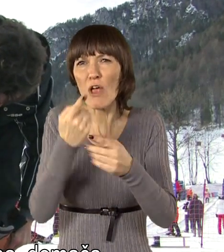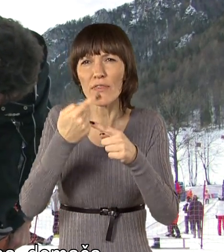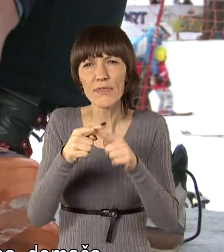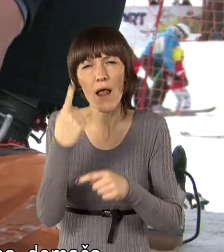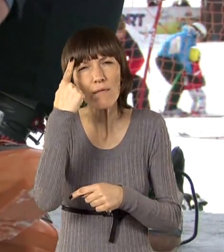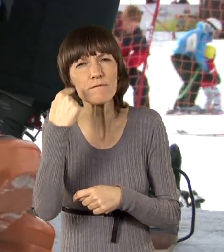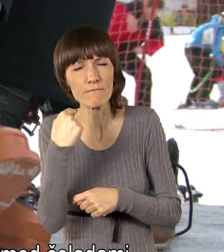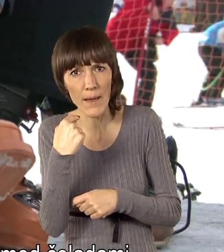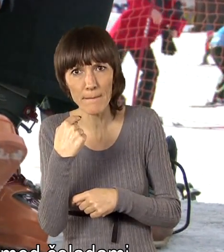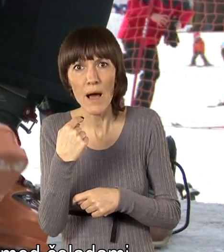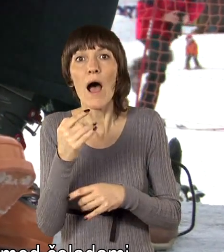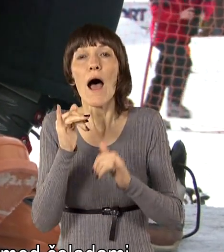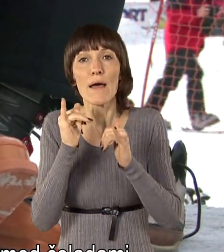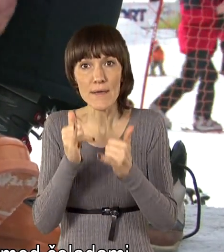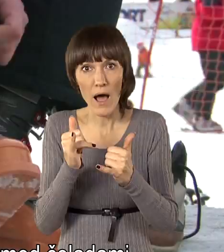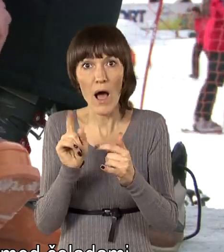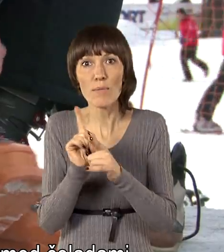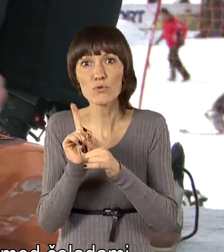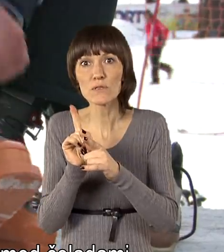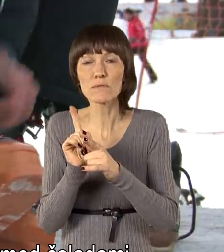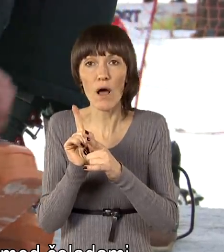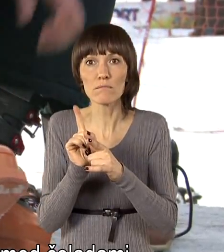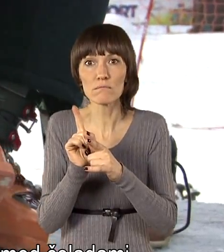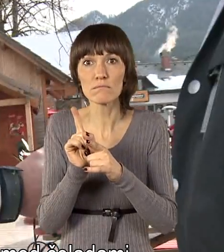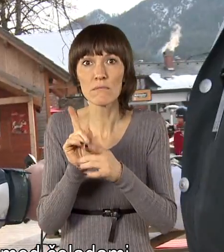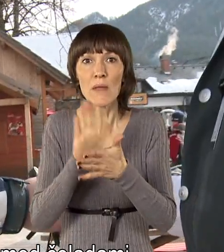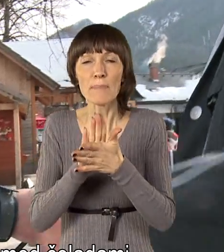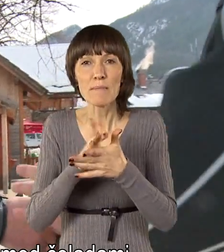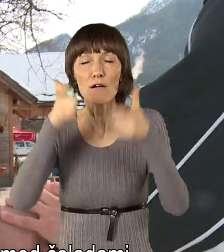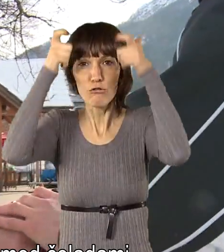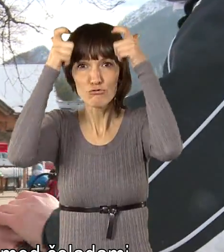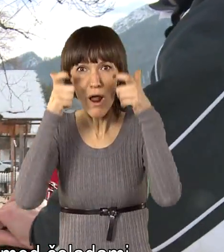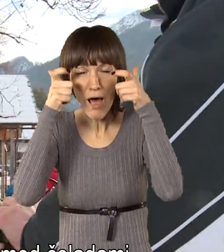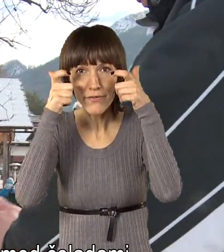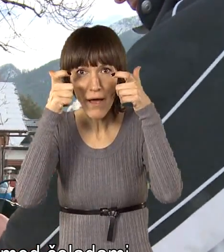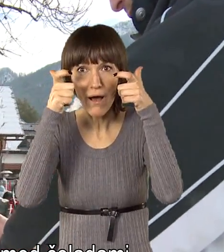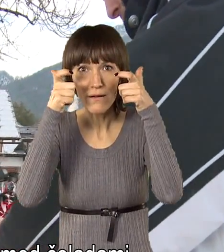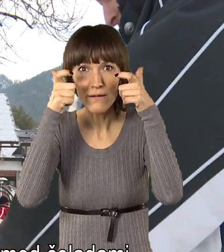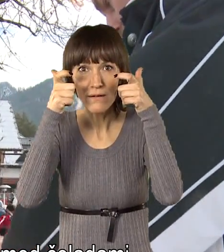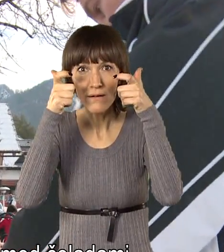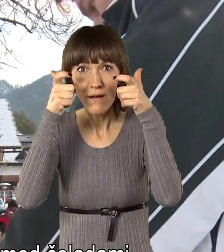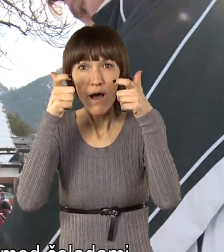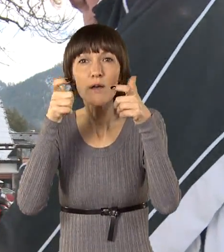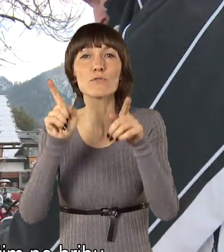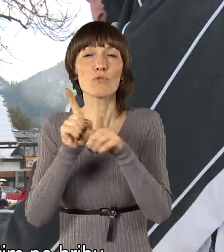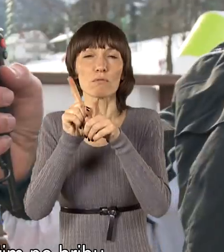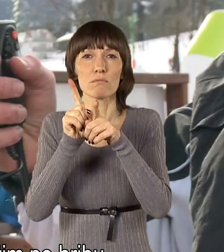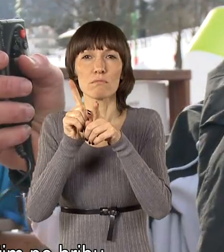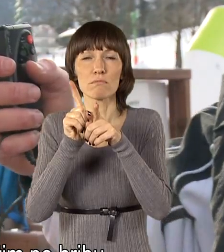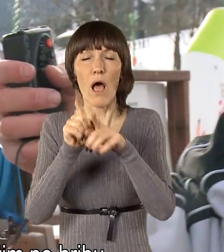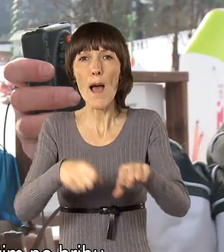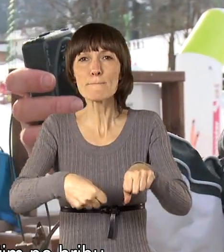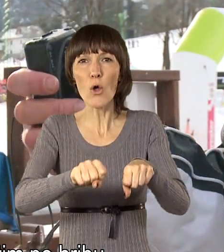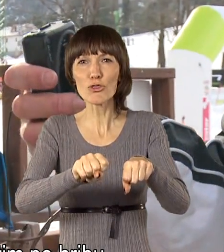poznano. Imam pa povezavo s čeladami, kot je motoristične čelade, in je povezava, tako da